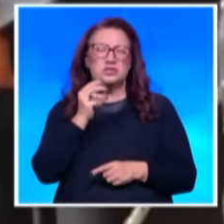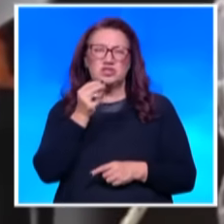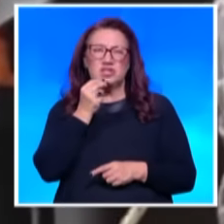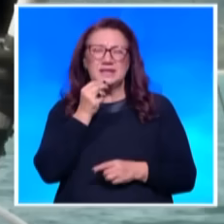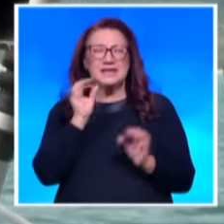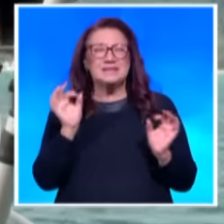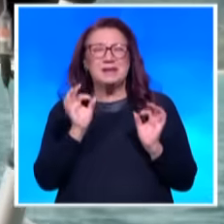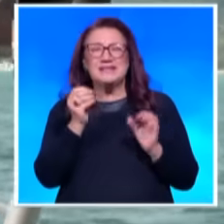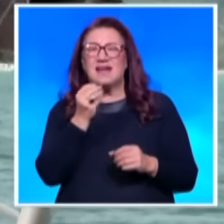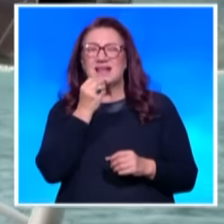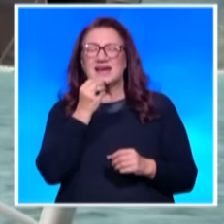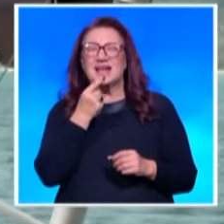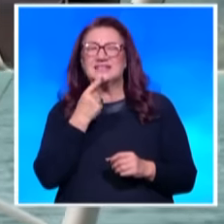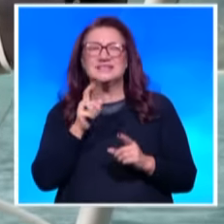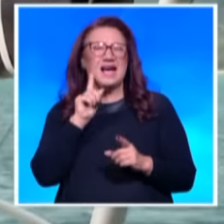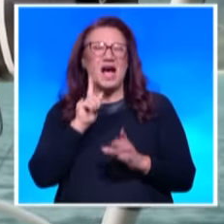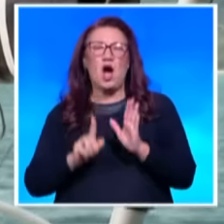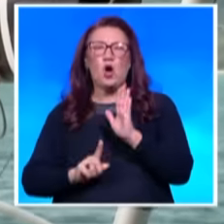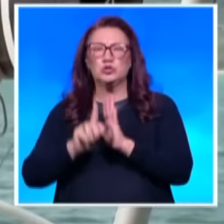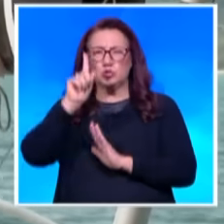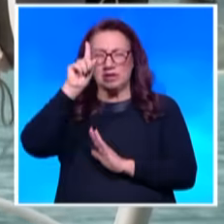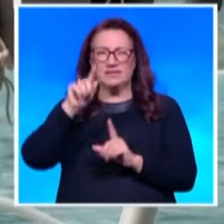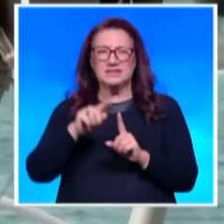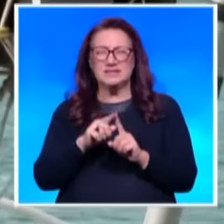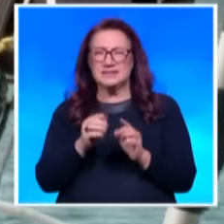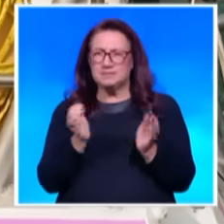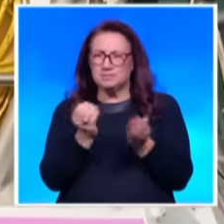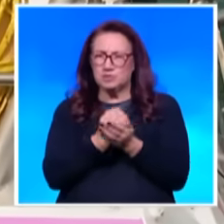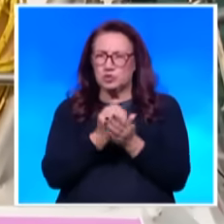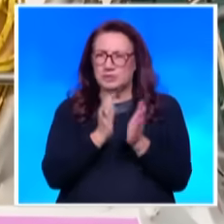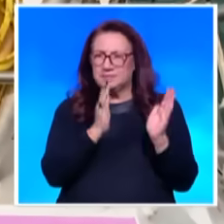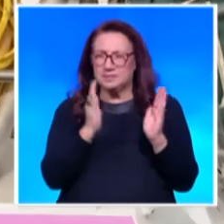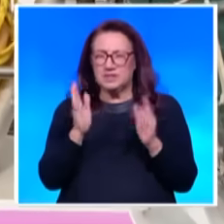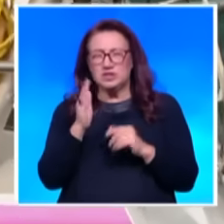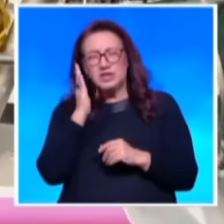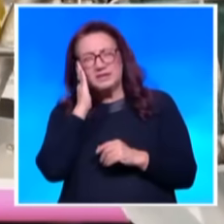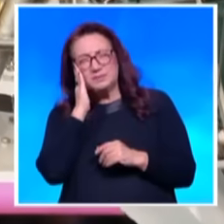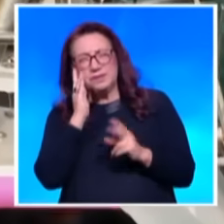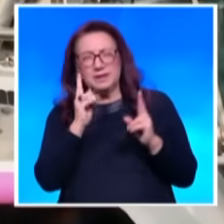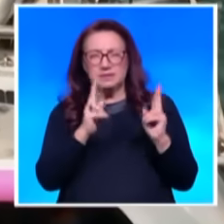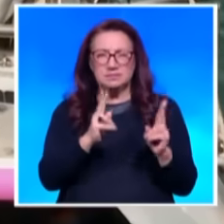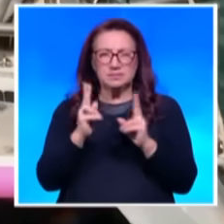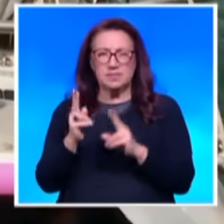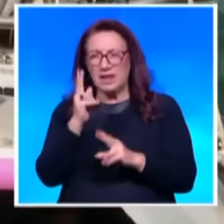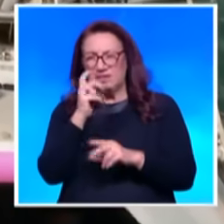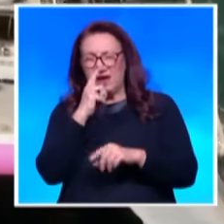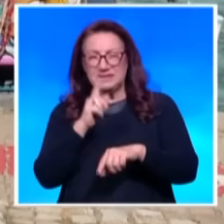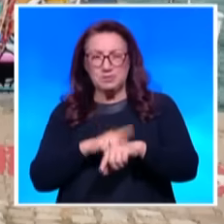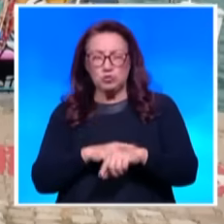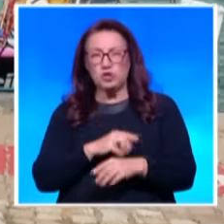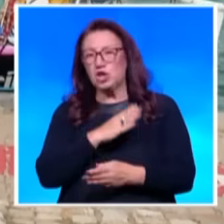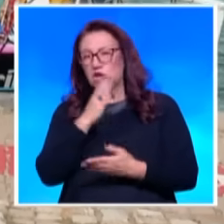за космонавти, спестяваща обеми тегло, и ще спи на промеждутъци от 20 минути до максимум час и